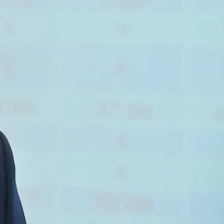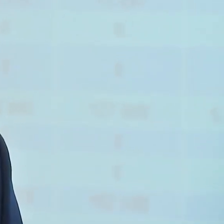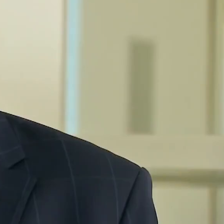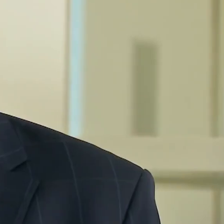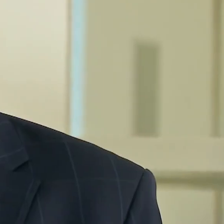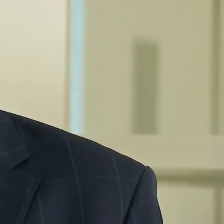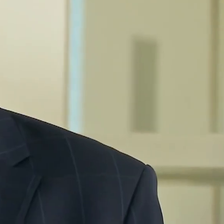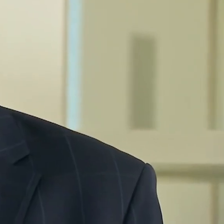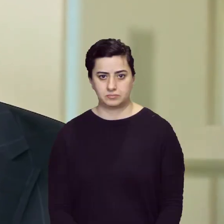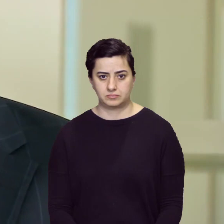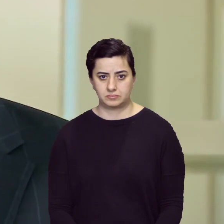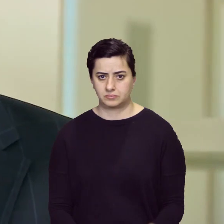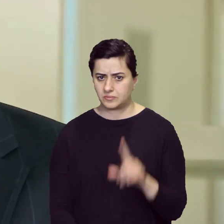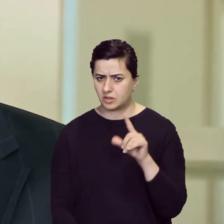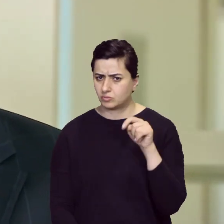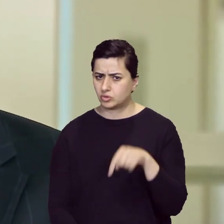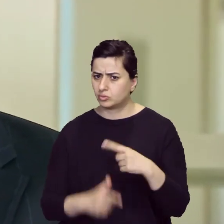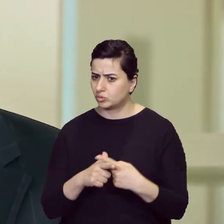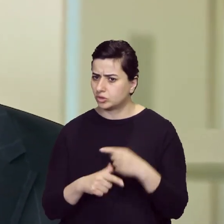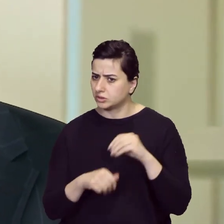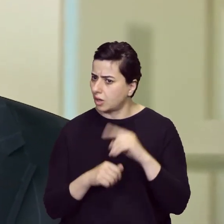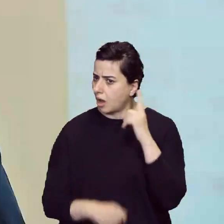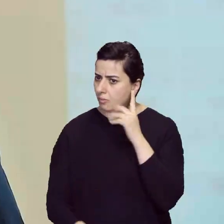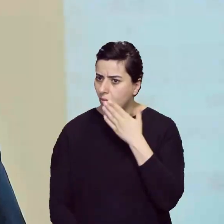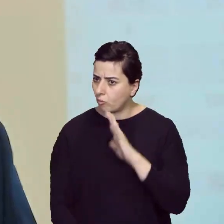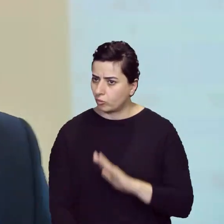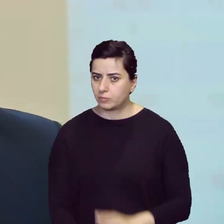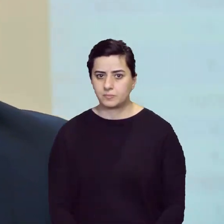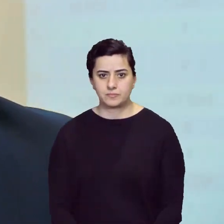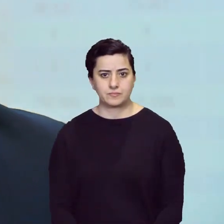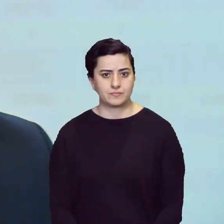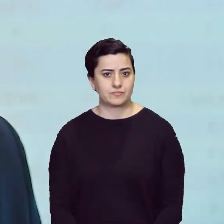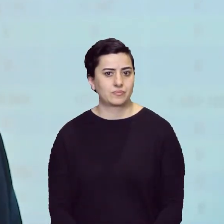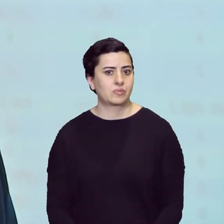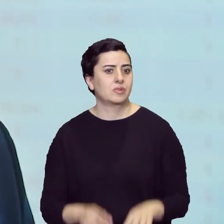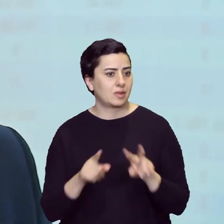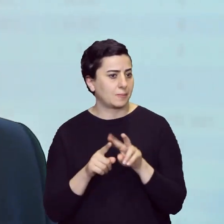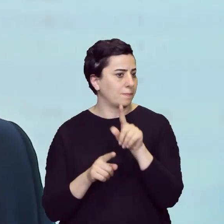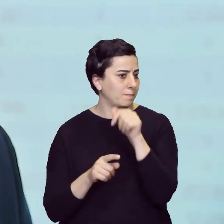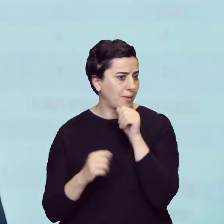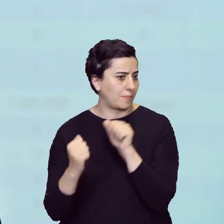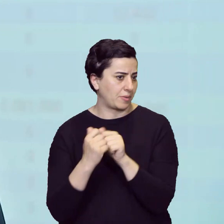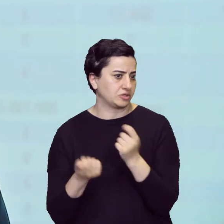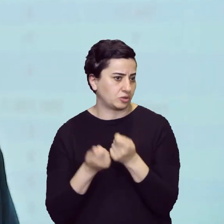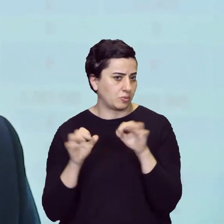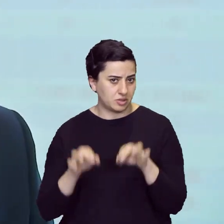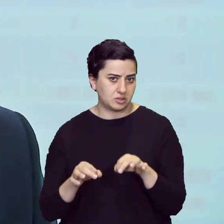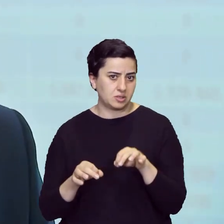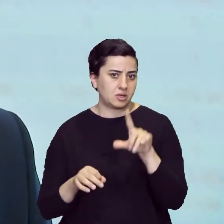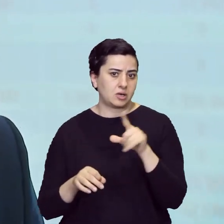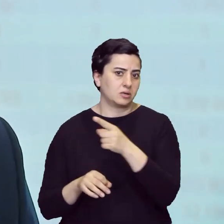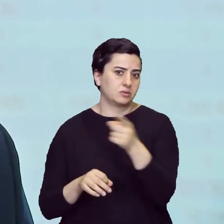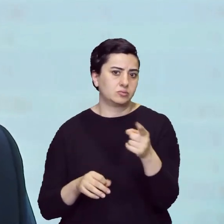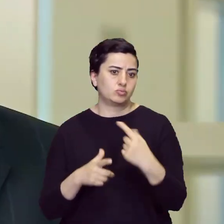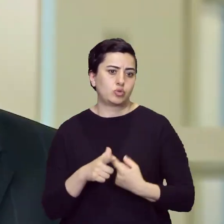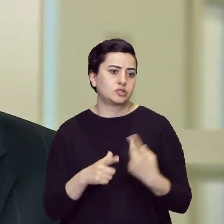O çıktı. Demir Ömer'e bakıyor. Leyla'nın bu projede olduğundan haberim yoktu. Nedim Beyler'le çalışmaya başladık ya. Haliyle Leyla